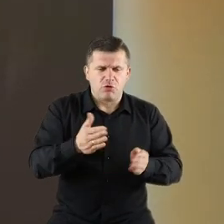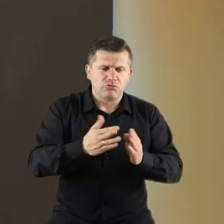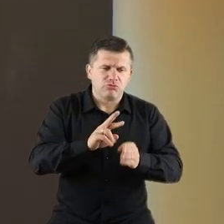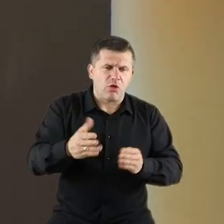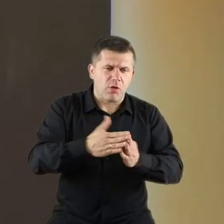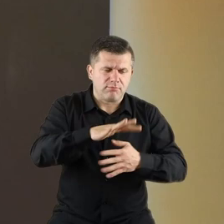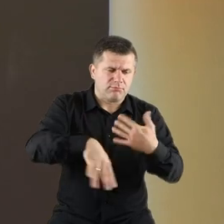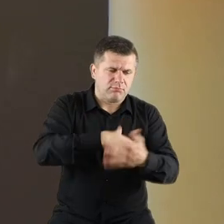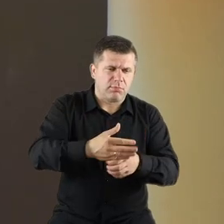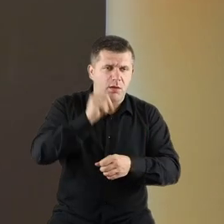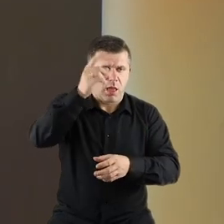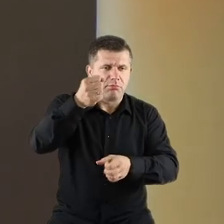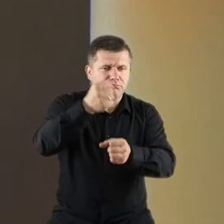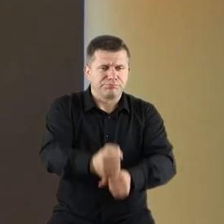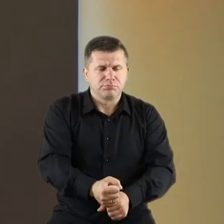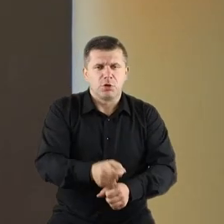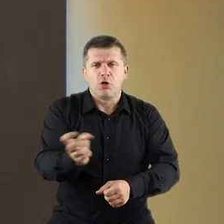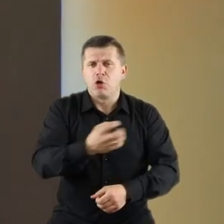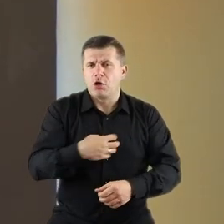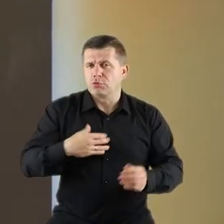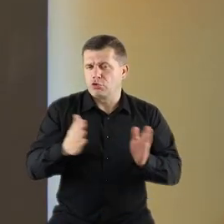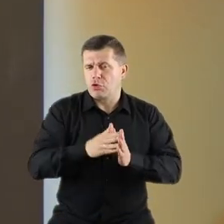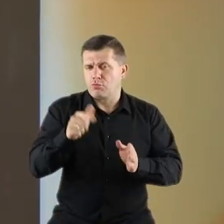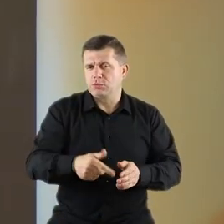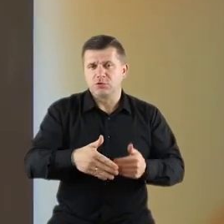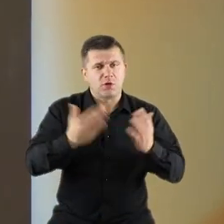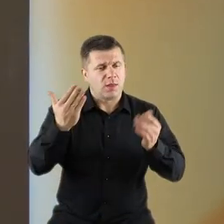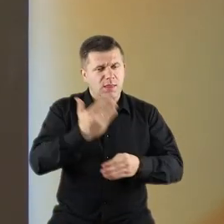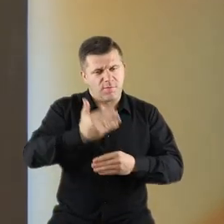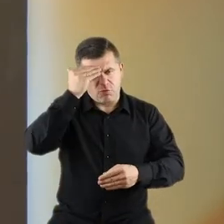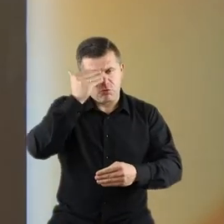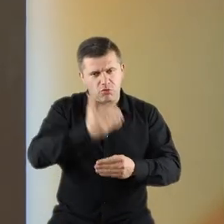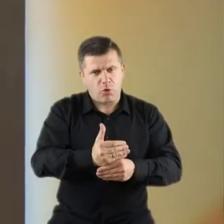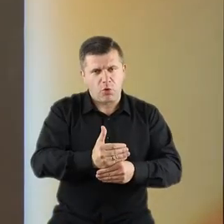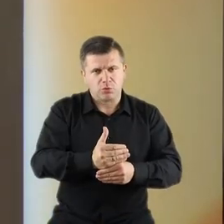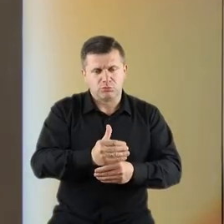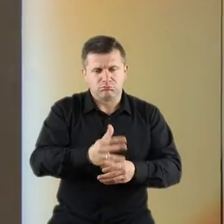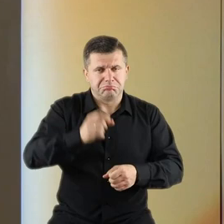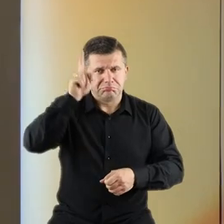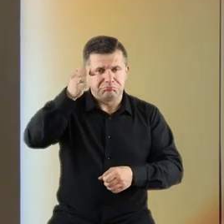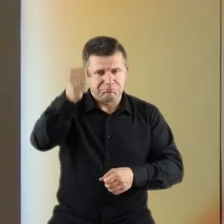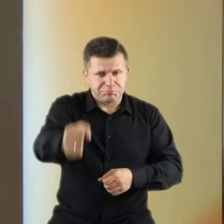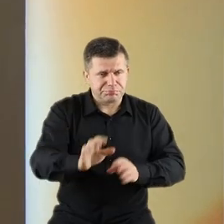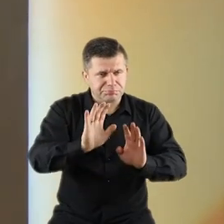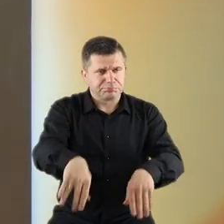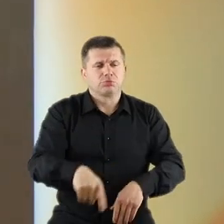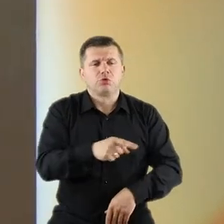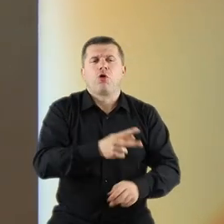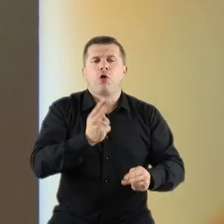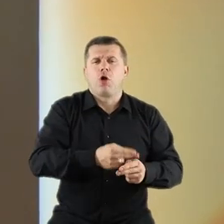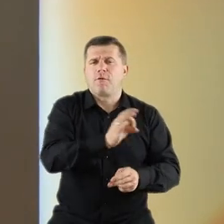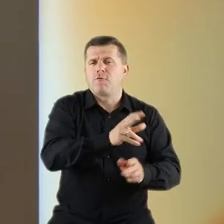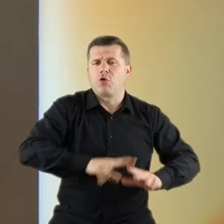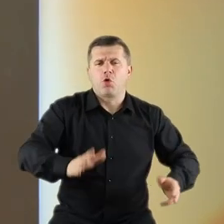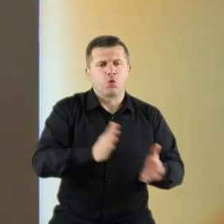i tam się wynosiło i to musiał gospodarz domu wynosić nie w dzień Tylko nocą Jak się to wyniosło to choroba była już z tej rodziny odsunięta